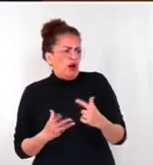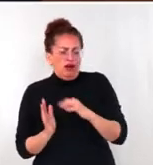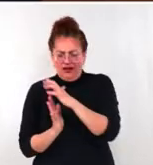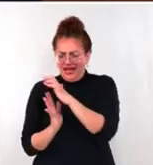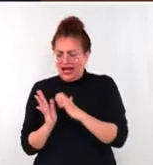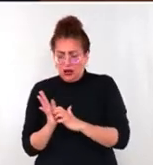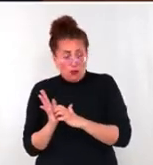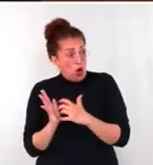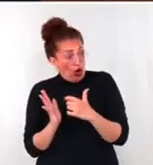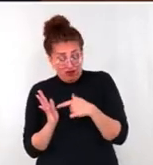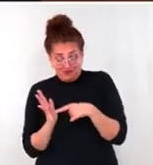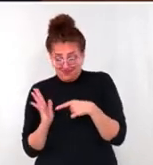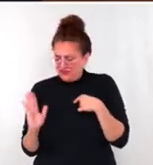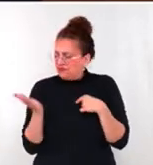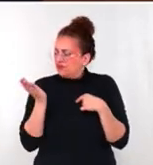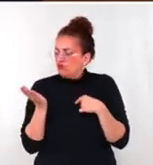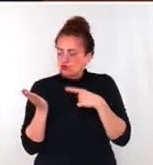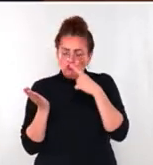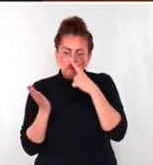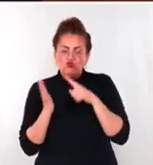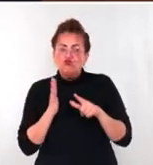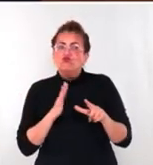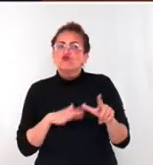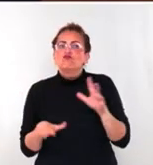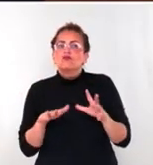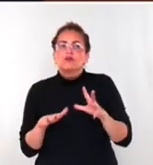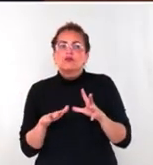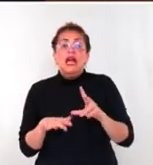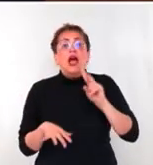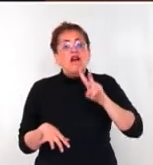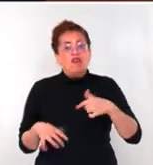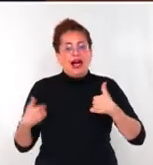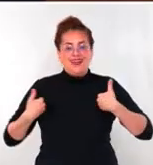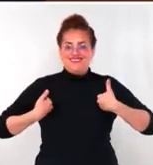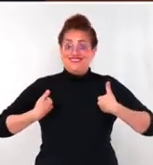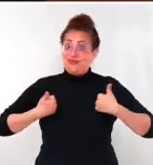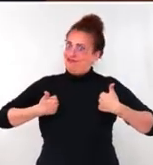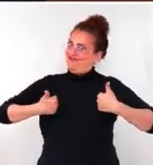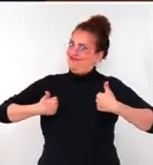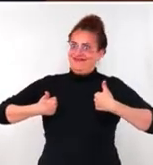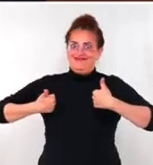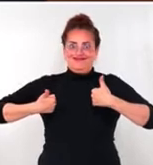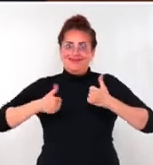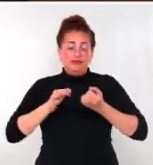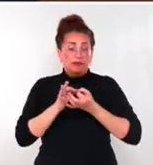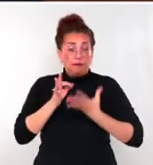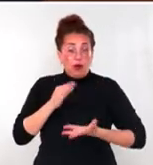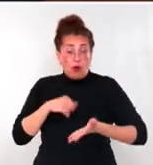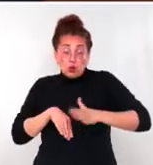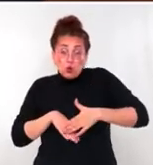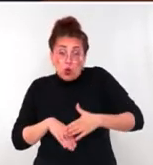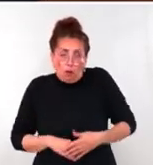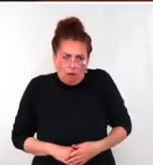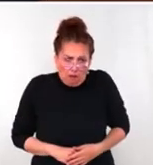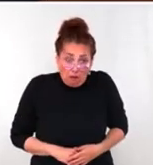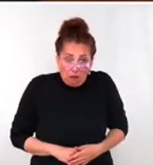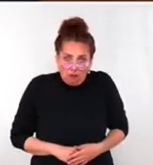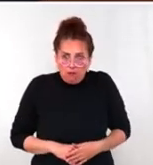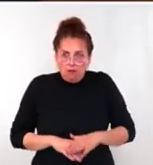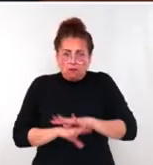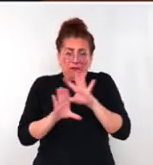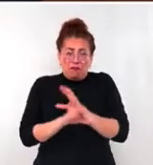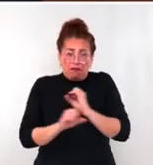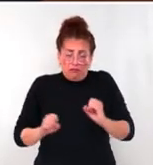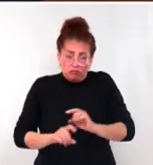de simulacre d'autocongratulation sur un bilan qui, somme toute, est pas extraordinaire. Pour ce qui est du